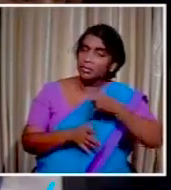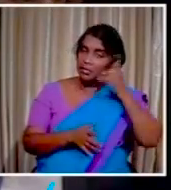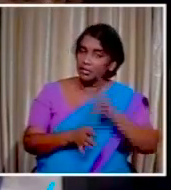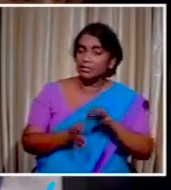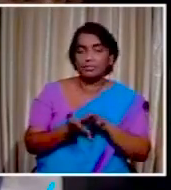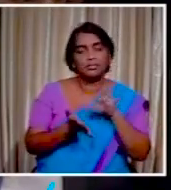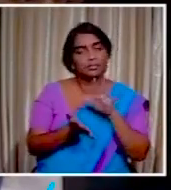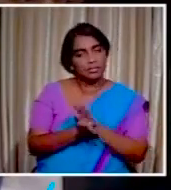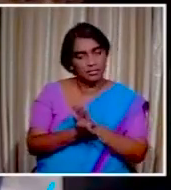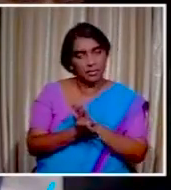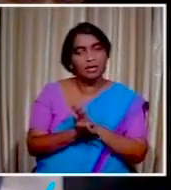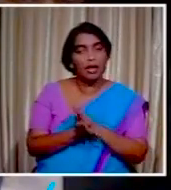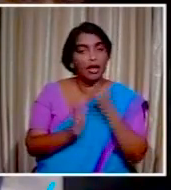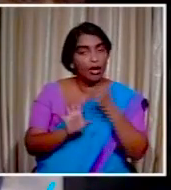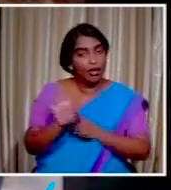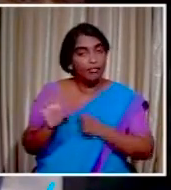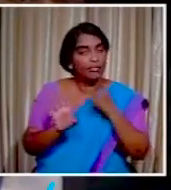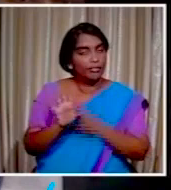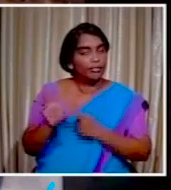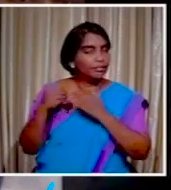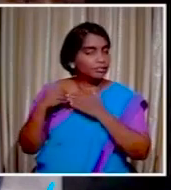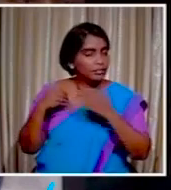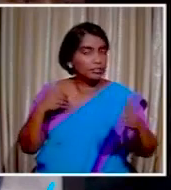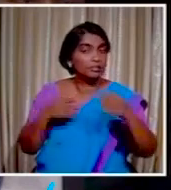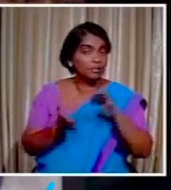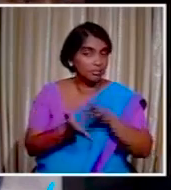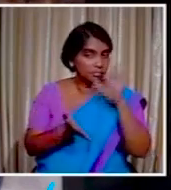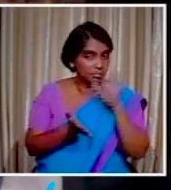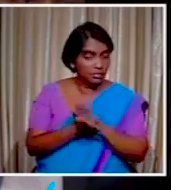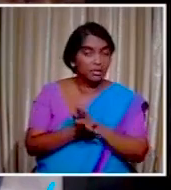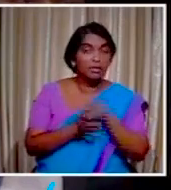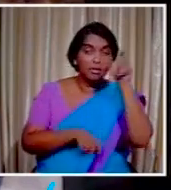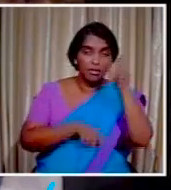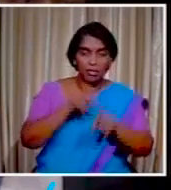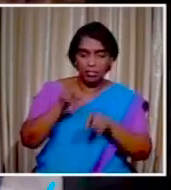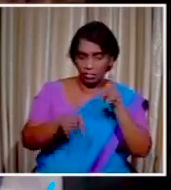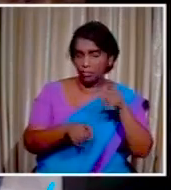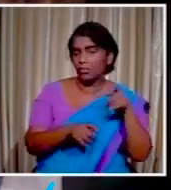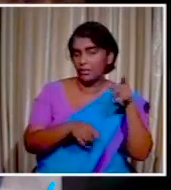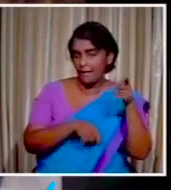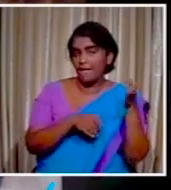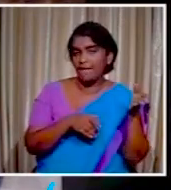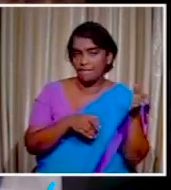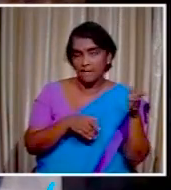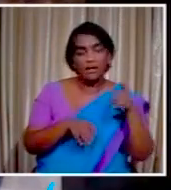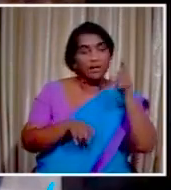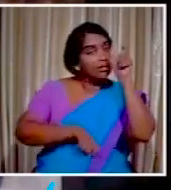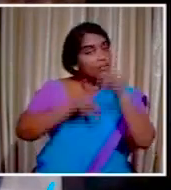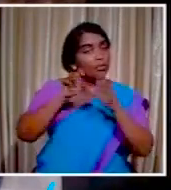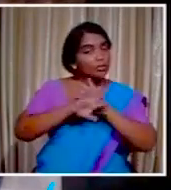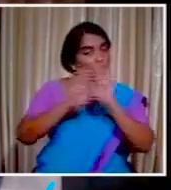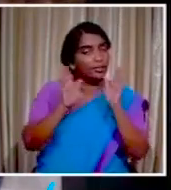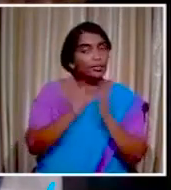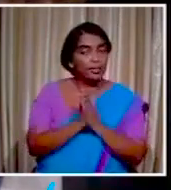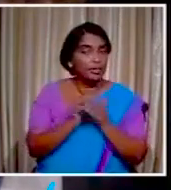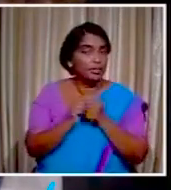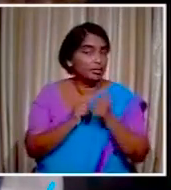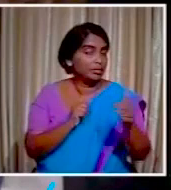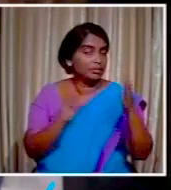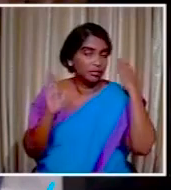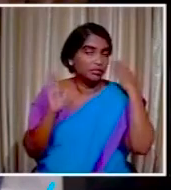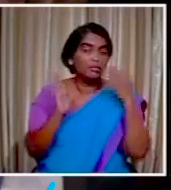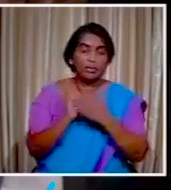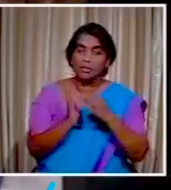තීරණ අවුරුදු ගණනාවක් තිස්සේ ගත යුතු නිලධාරී කණ්ඩායමකුත් ඉන්නවා. ඒ නිලධාරී කණ්ඩායම ගත යුතු තීන්දුව